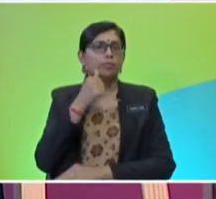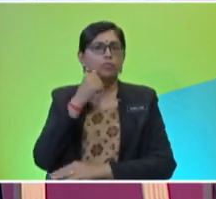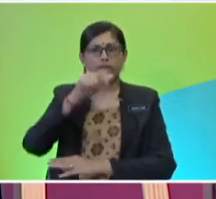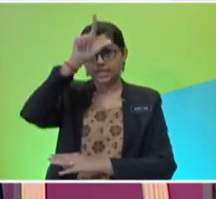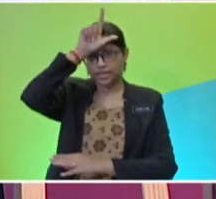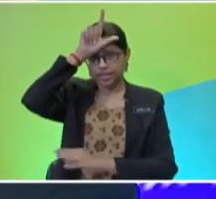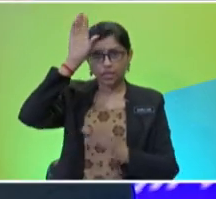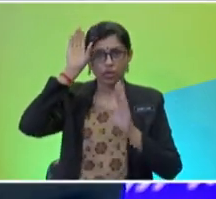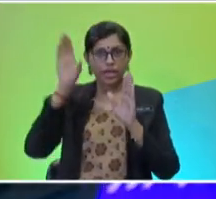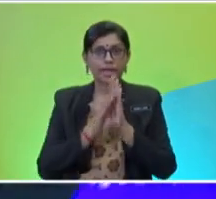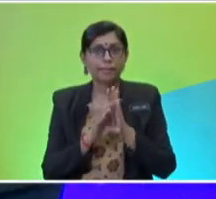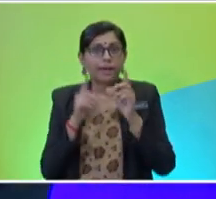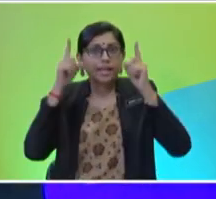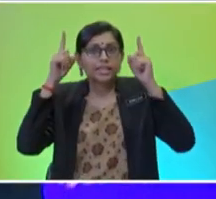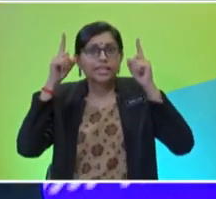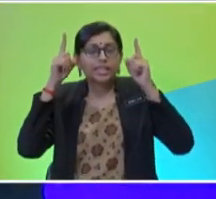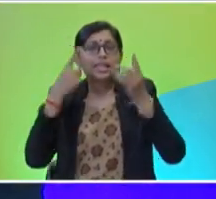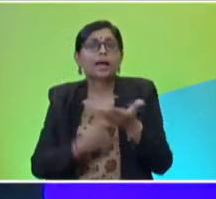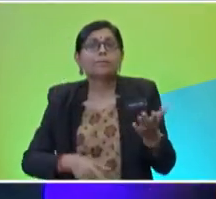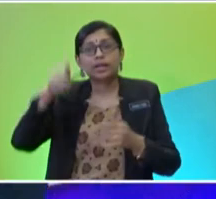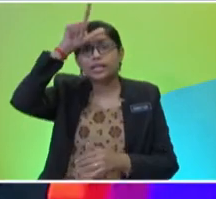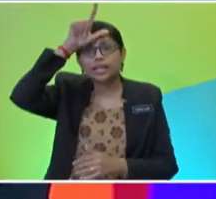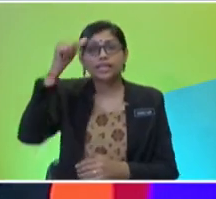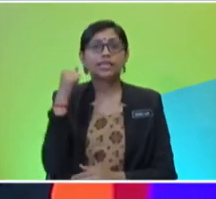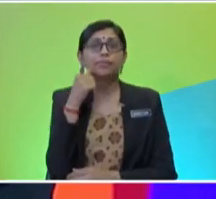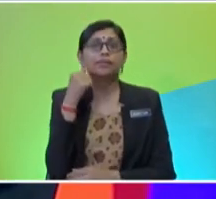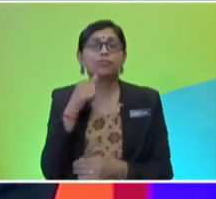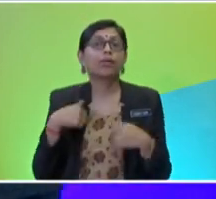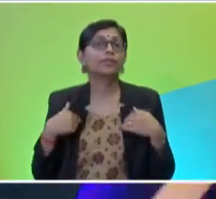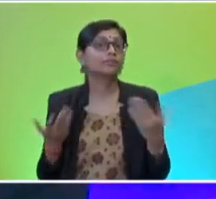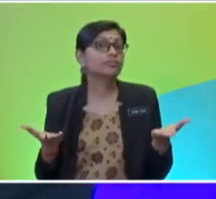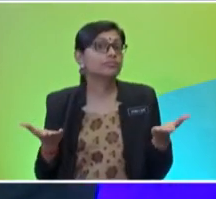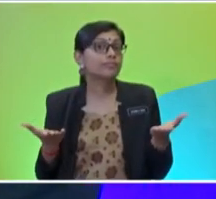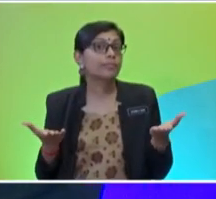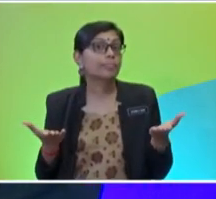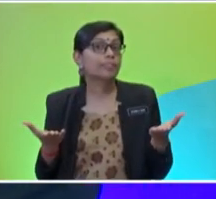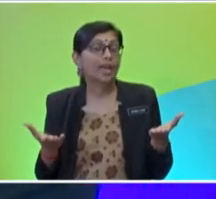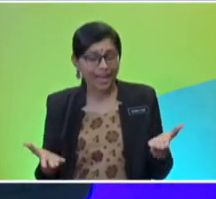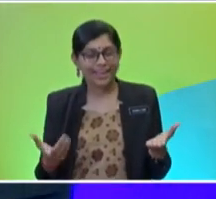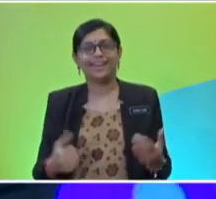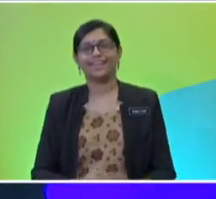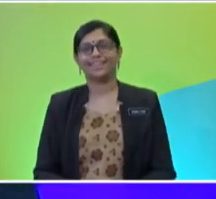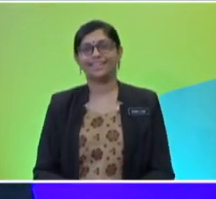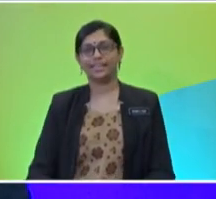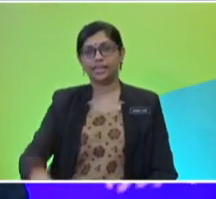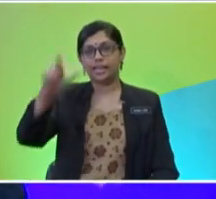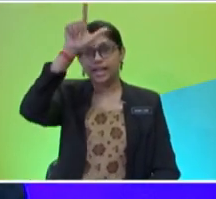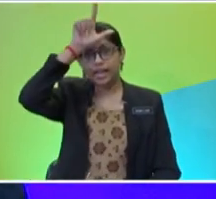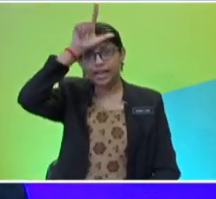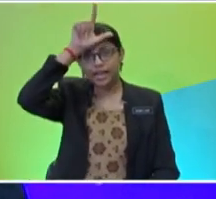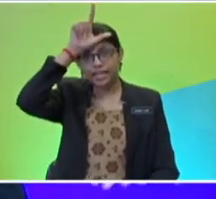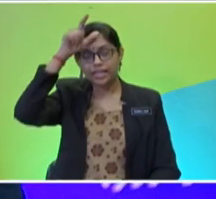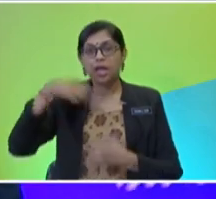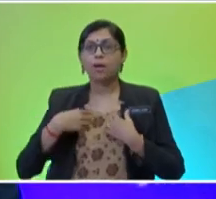gambar pertama yang abang Akmal pegang tu, okey murid-murid perhatikan, itu adalah pakaian seragam lengkap untuk ke